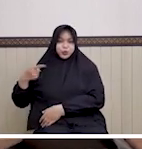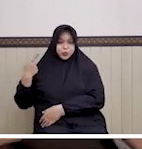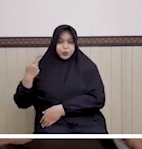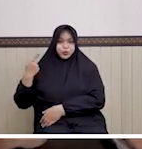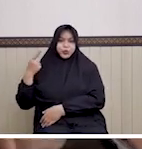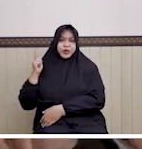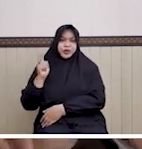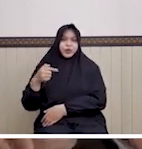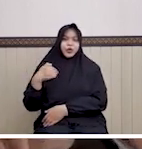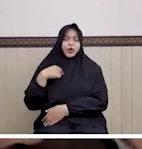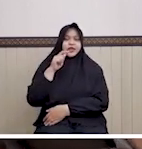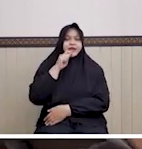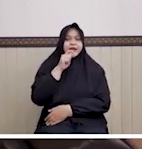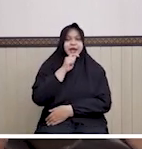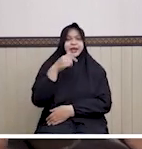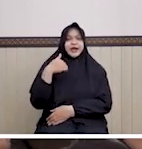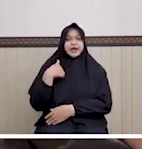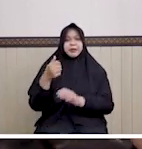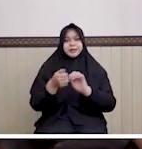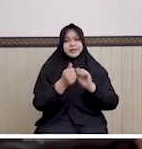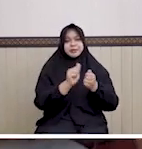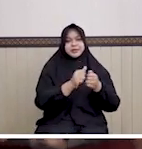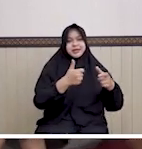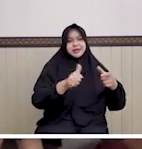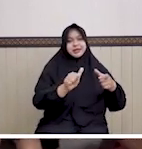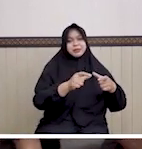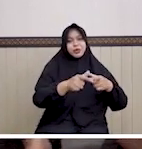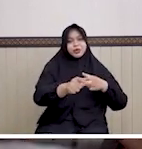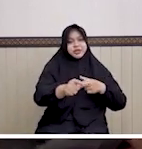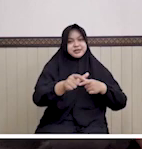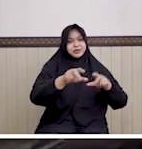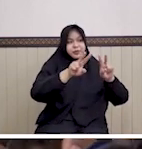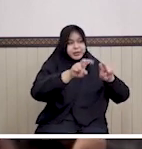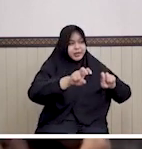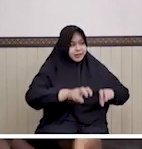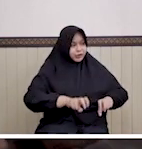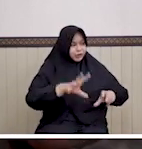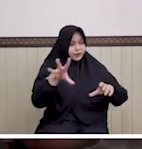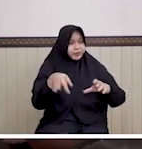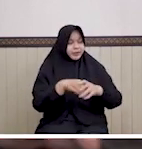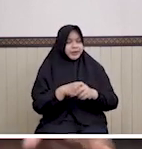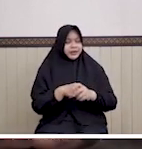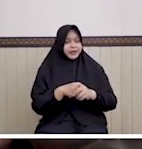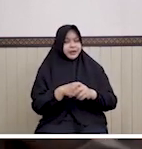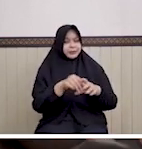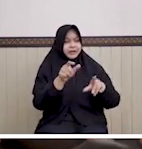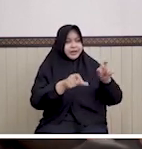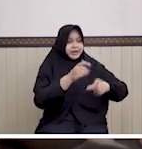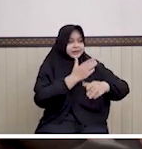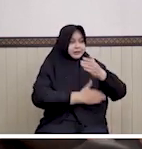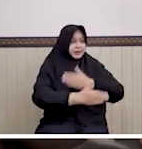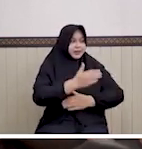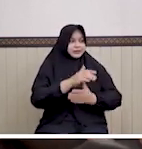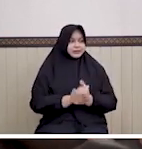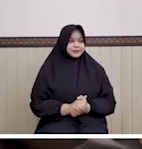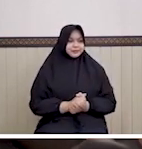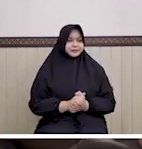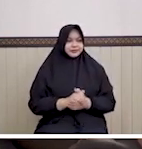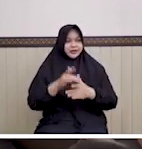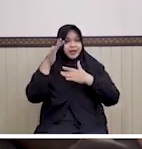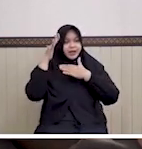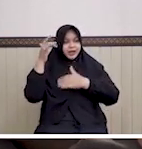ternyata ada perkara yang akan diproses oleh penyidik dan ternyata itu melibatkan penyandang disabilitas